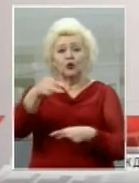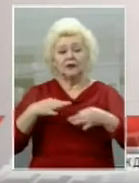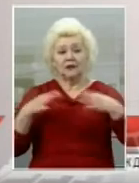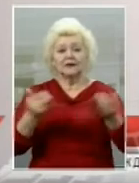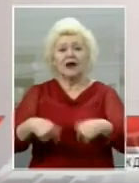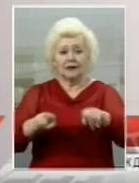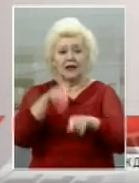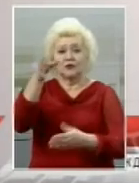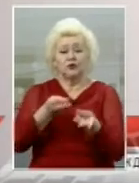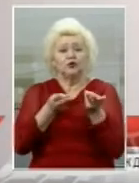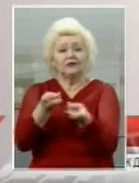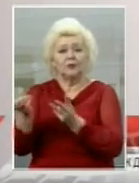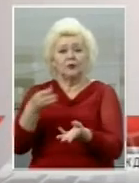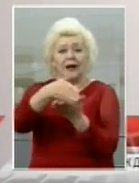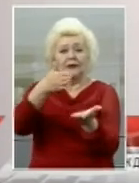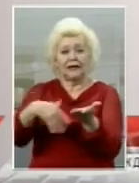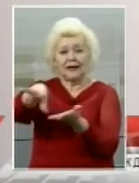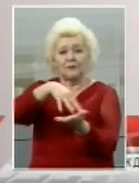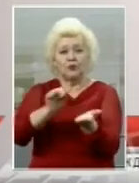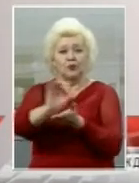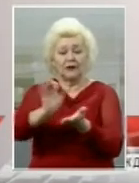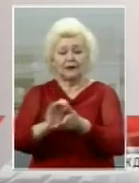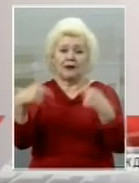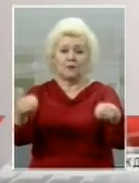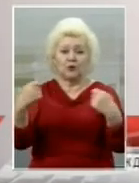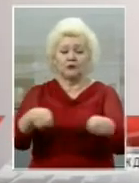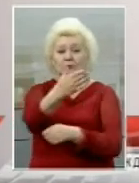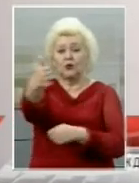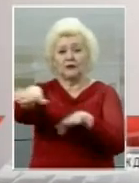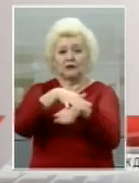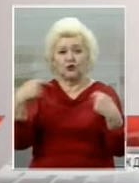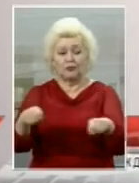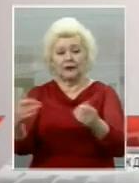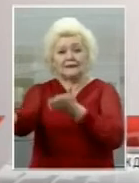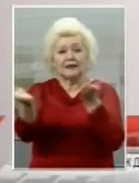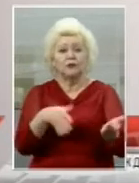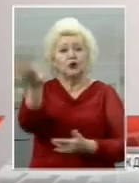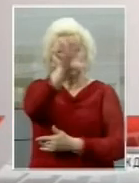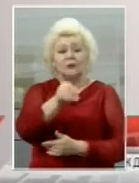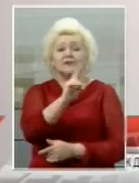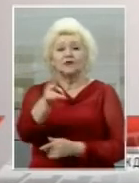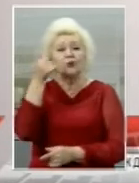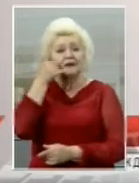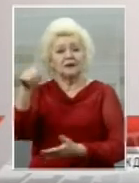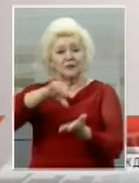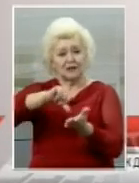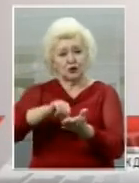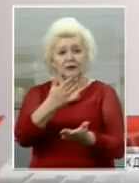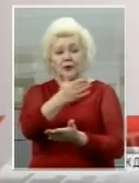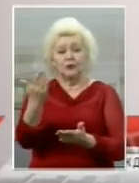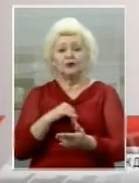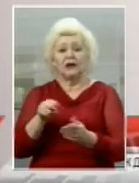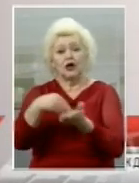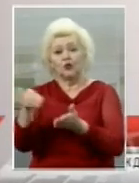свята теж будуть випікати хлібобулочні вироби і продавати на цьому ярмарку. То запрошуємо всіх поприсутніми бути і